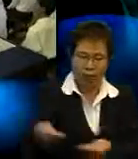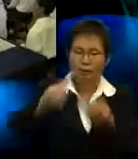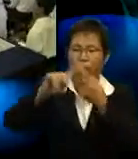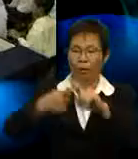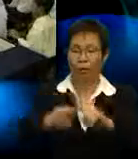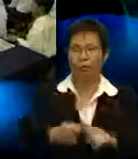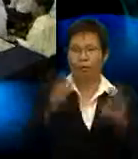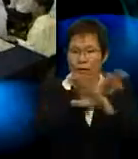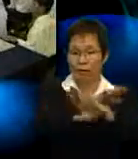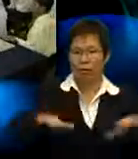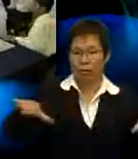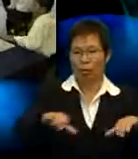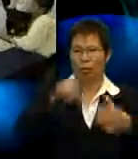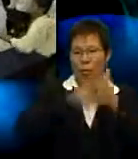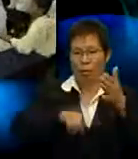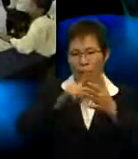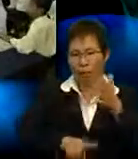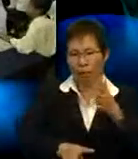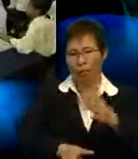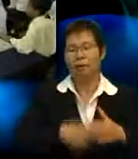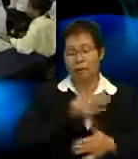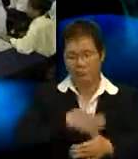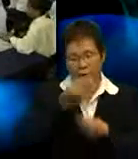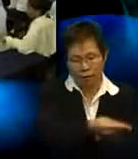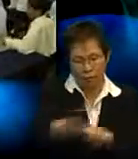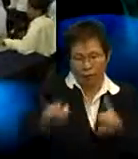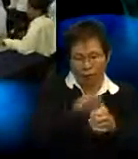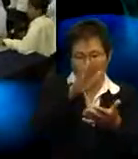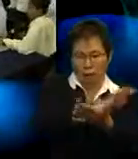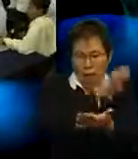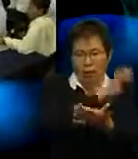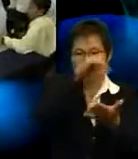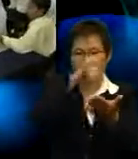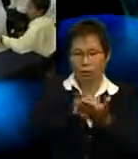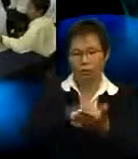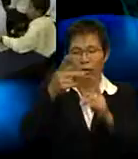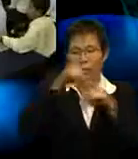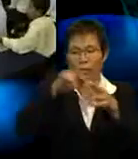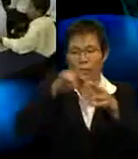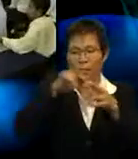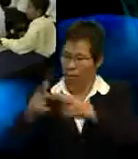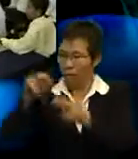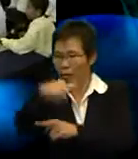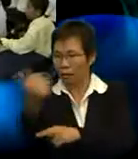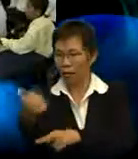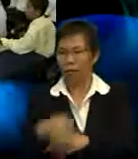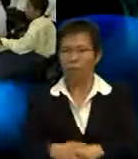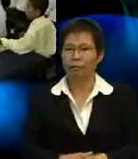Jangan lakukan apa-apa dahulu. Sila edarkan dahulu kertas tersebut kepada rakan-rakan yang lain.